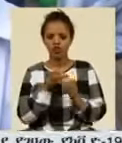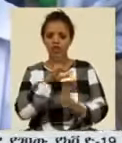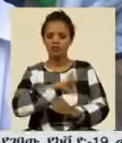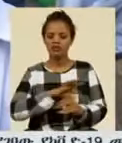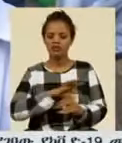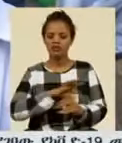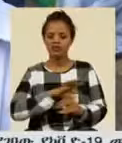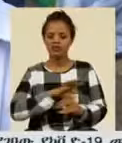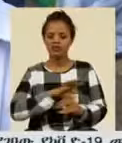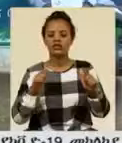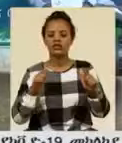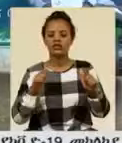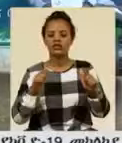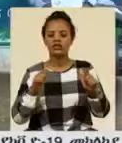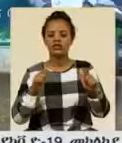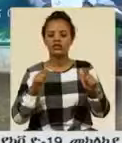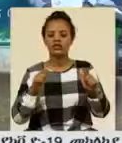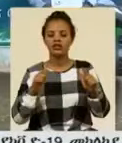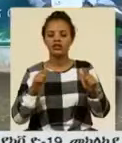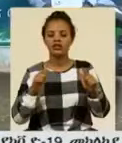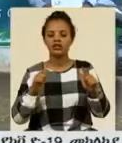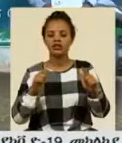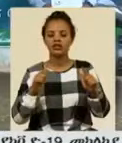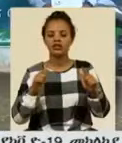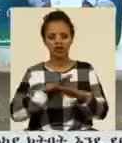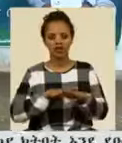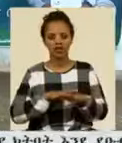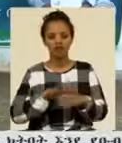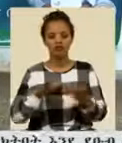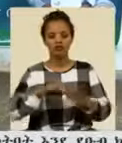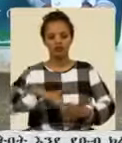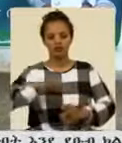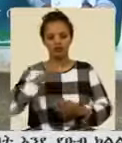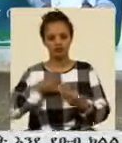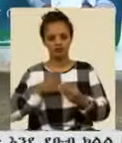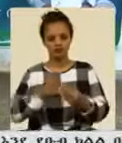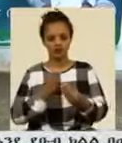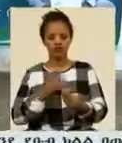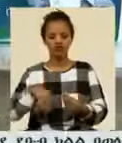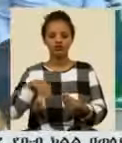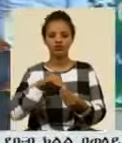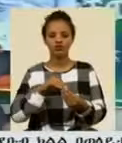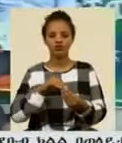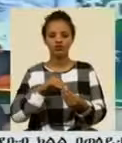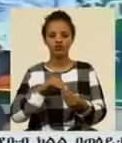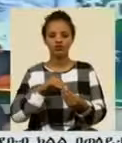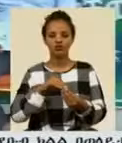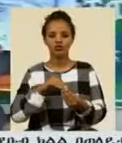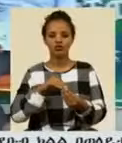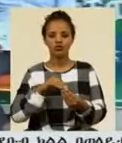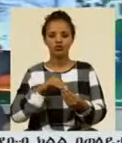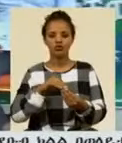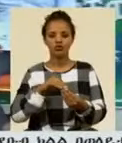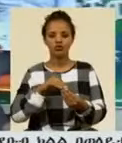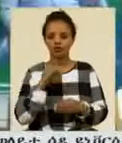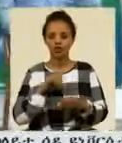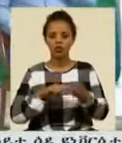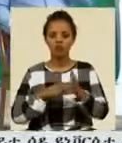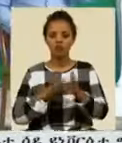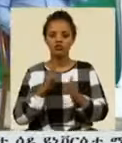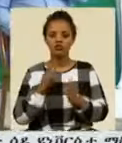በጣም ትልቅ ሚና አለው። በዚሁም ምራ ግብሩ ላይ የክልሉ ከፍተኛ አመራሮችን ጨምሮ የወላይታ ዞን አመራሮችና